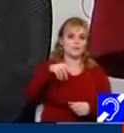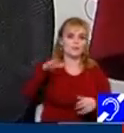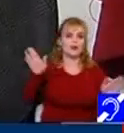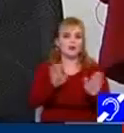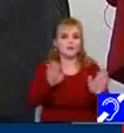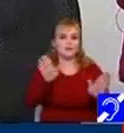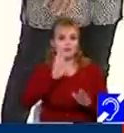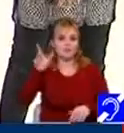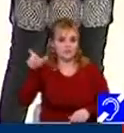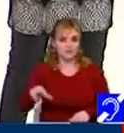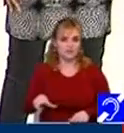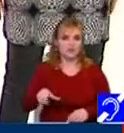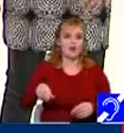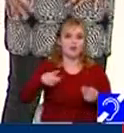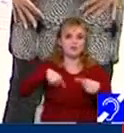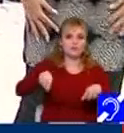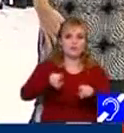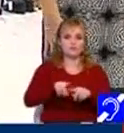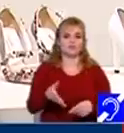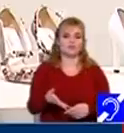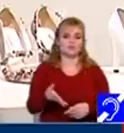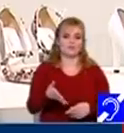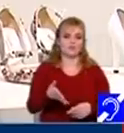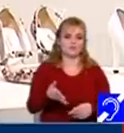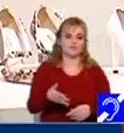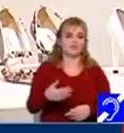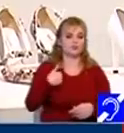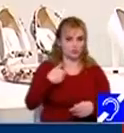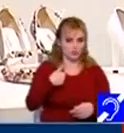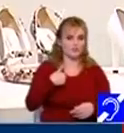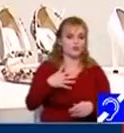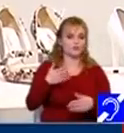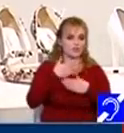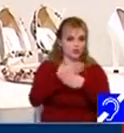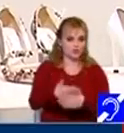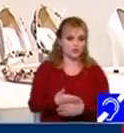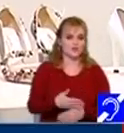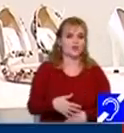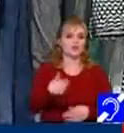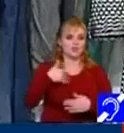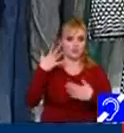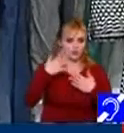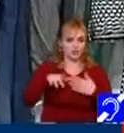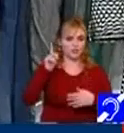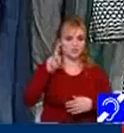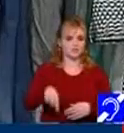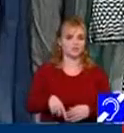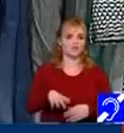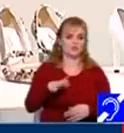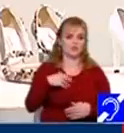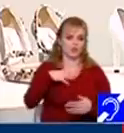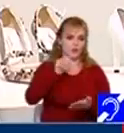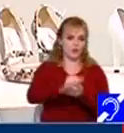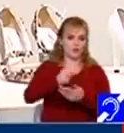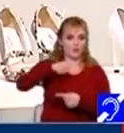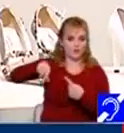interpreta Mariana Mihailă să organizeze un târg de caritate. M-am oferit să-i ajut, că deja sunt la curent cu menajarea unui